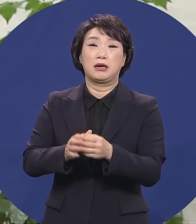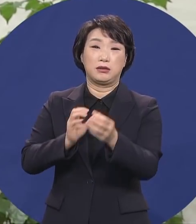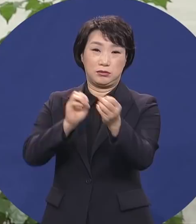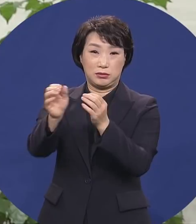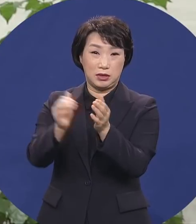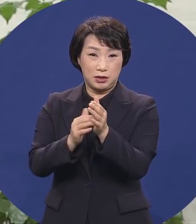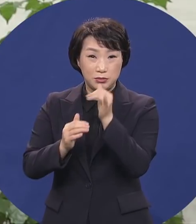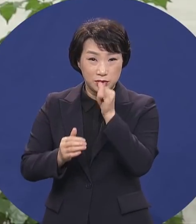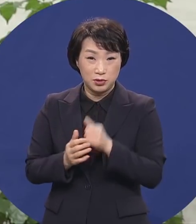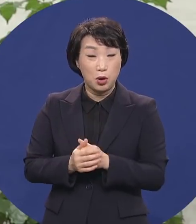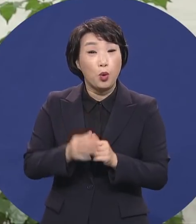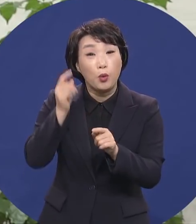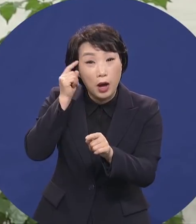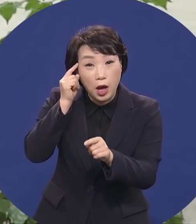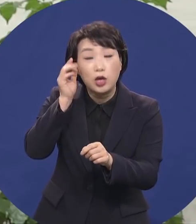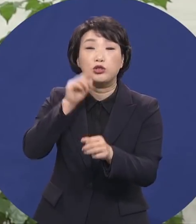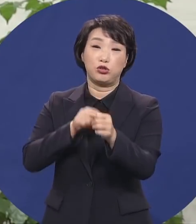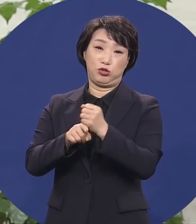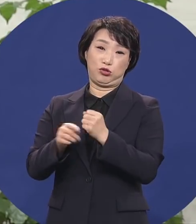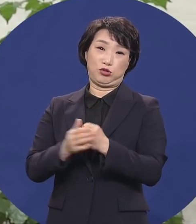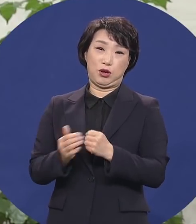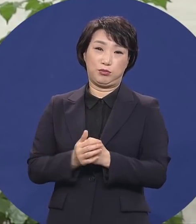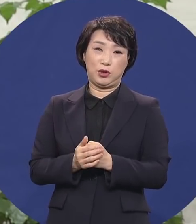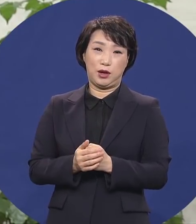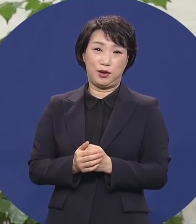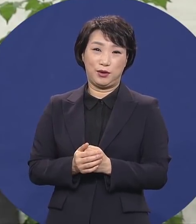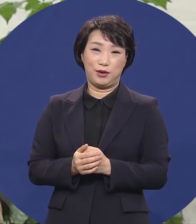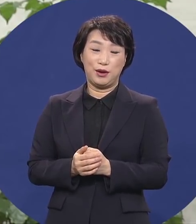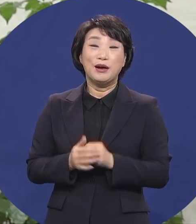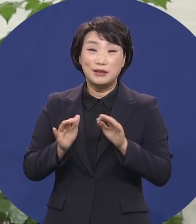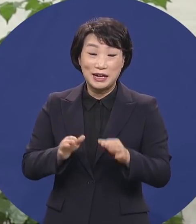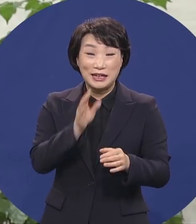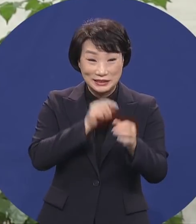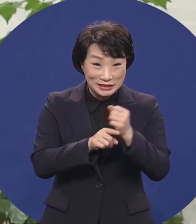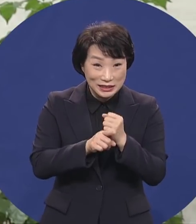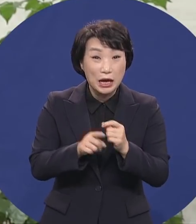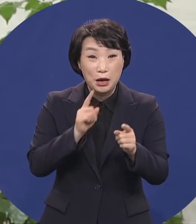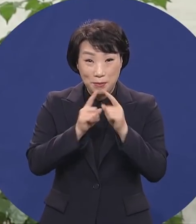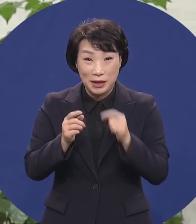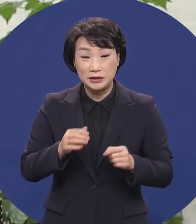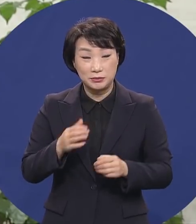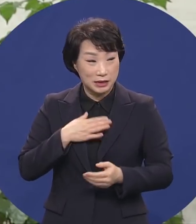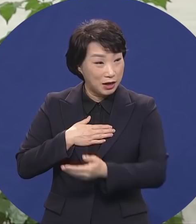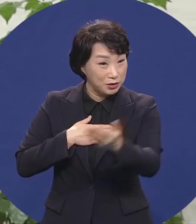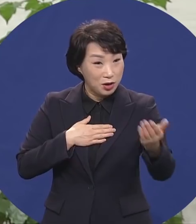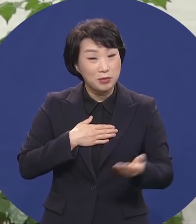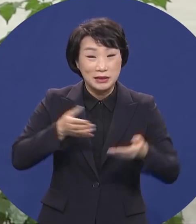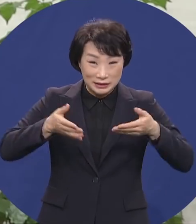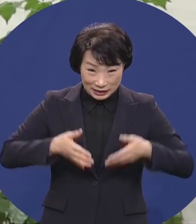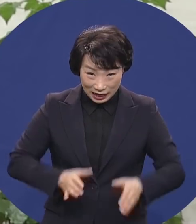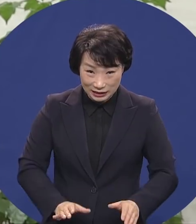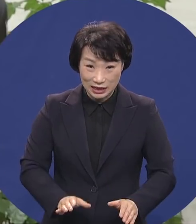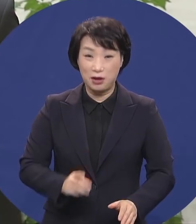것이다. 왜? 진리이기 때문에. 그것도 진리의 말씀으로 너희를